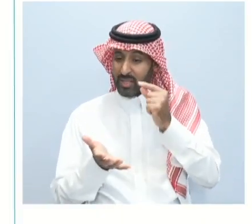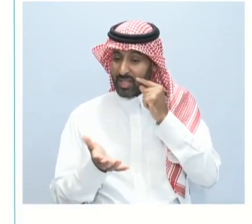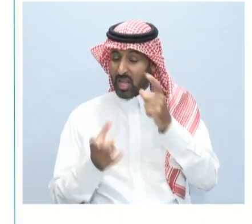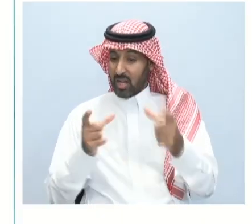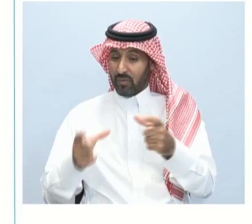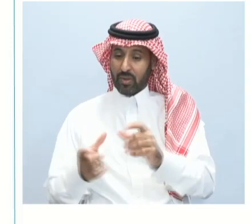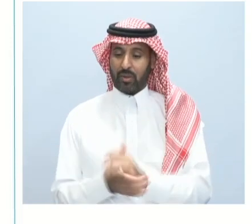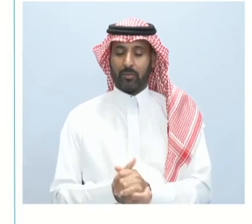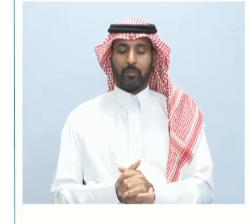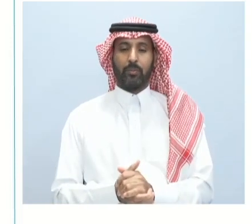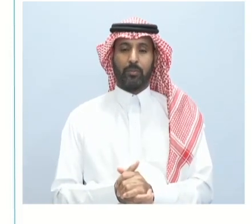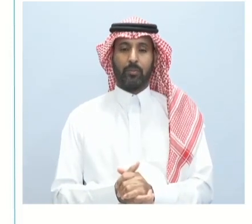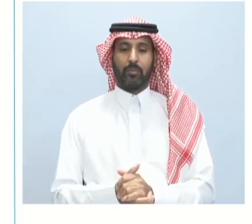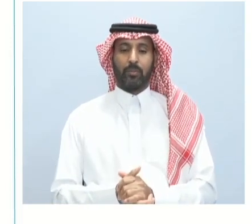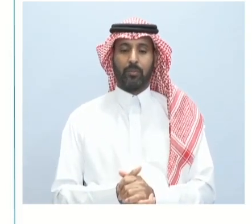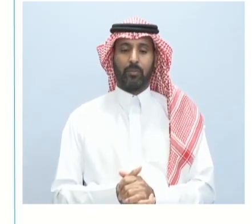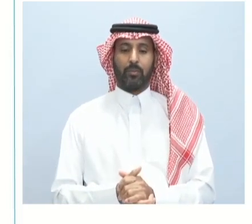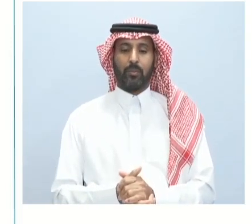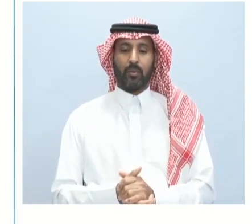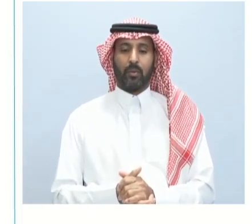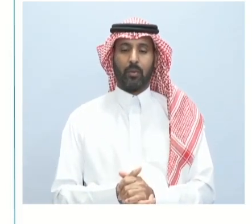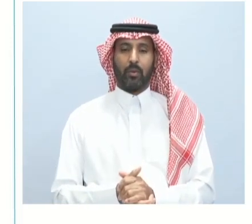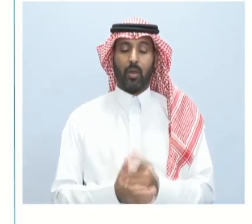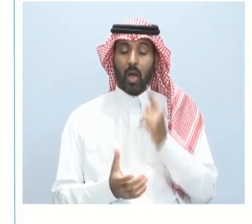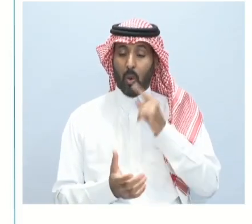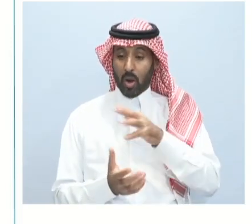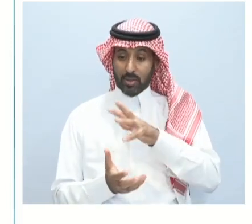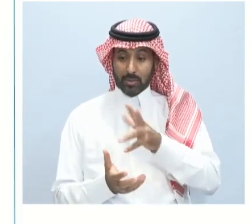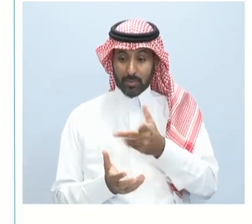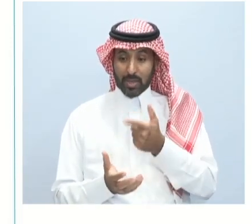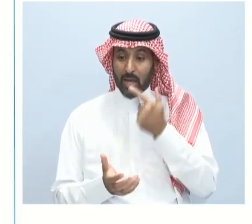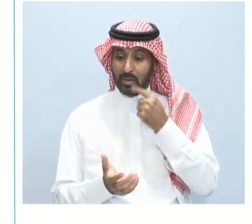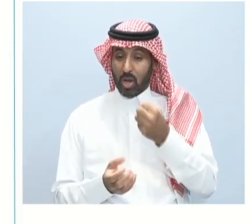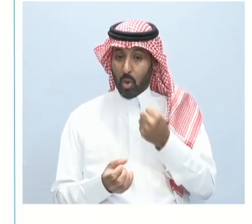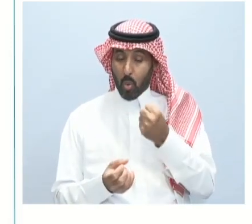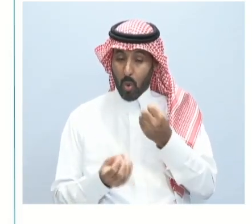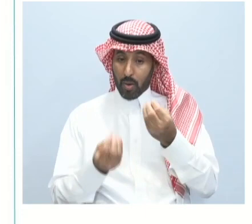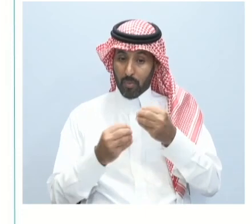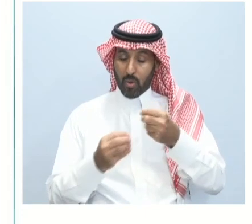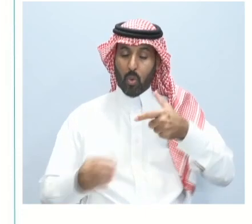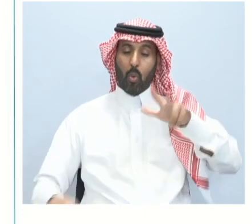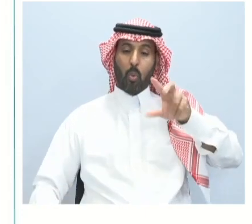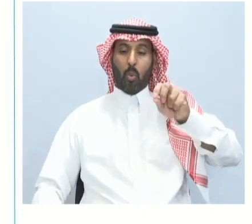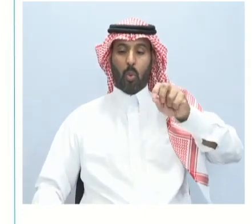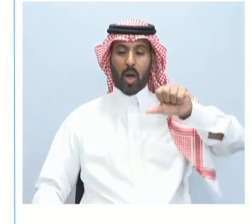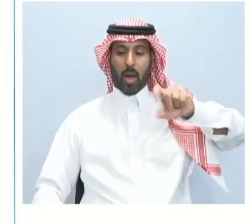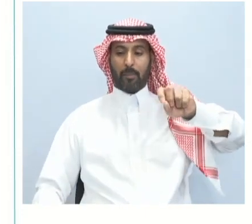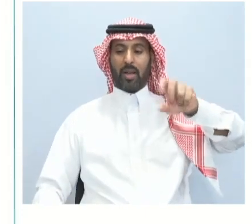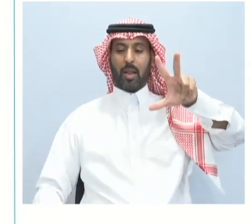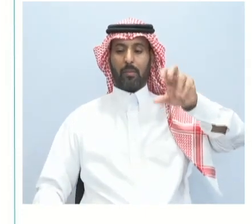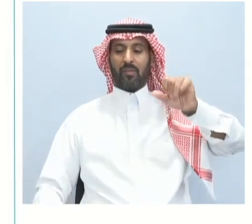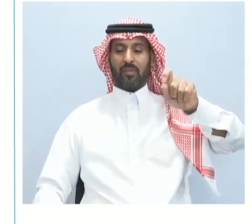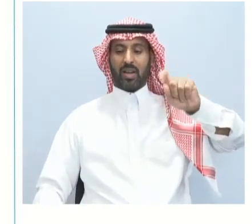هاتين الطريقتين خوارزميه القوه المفرطه من اهم مزاياها ضمان